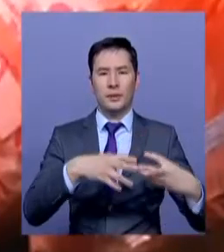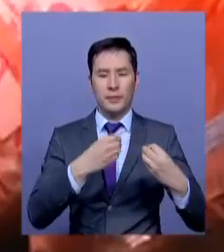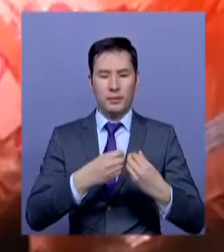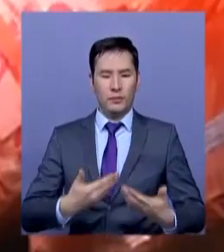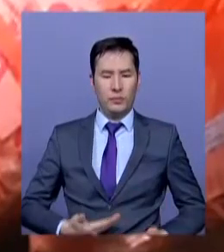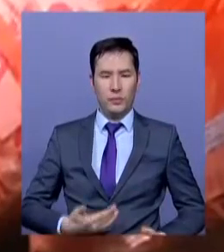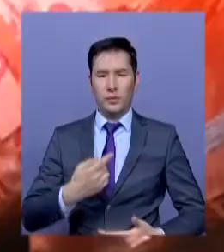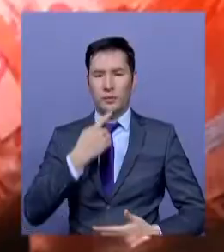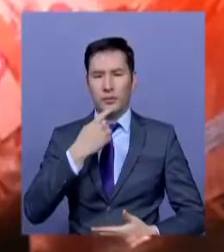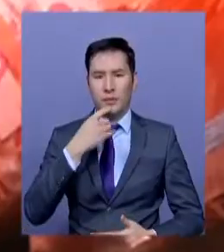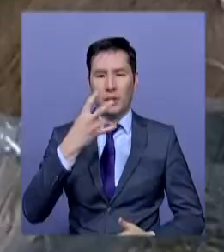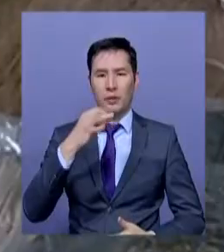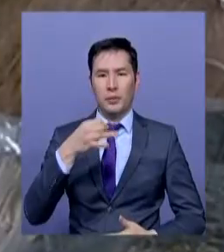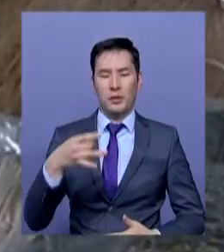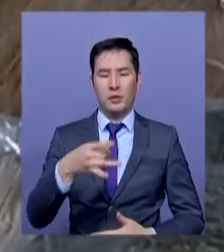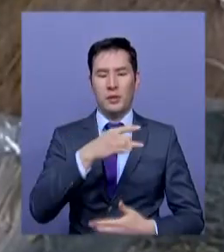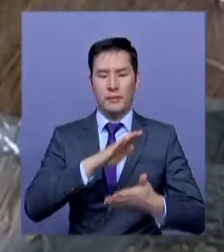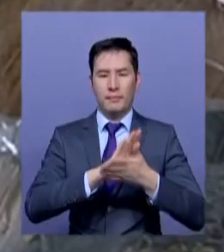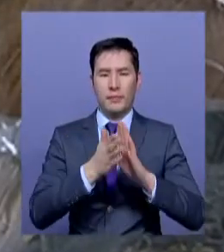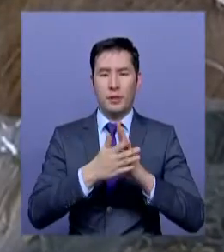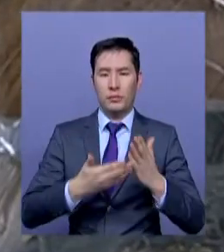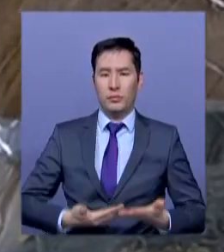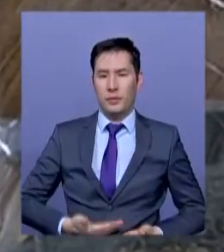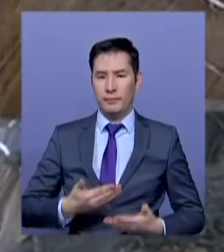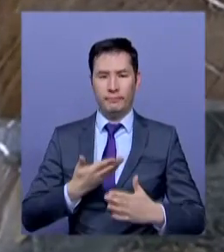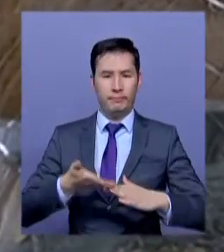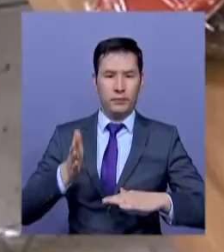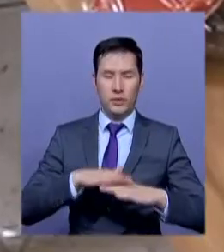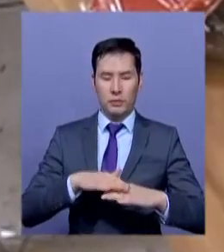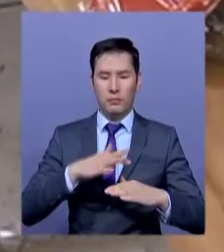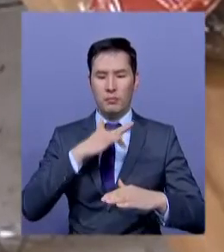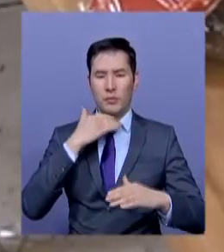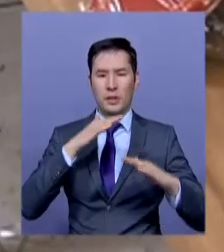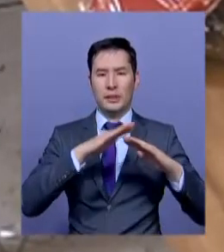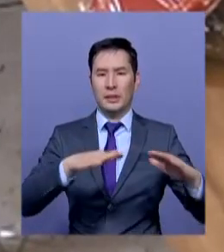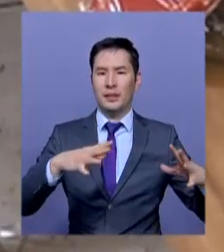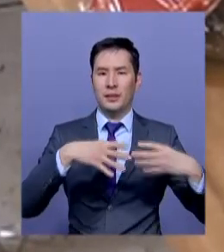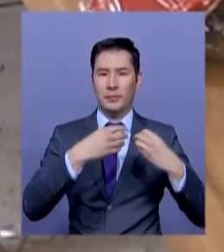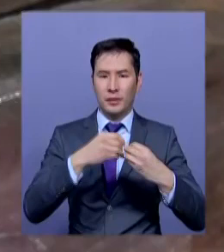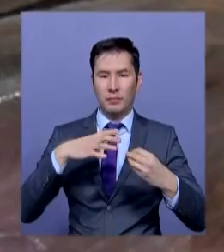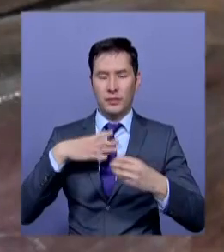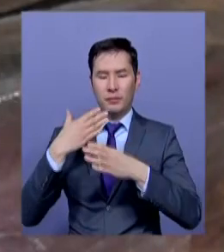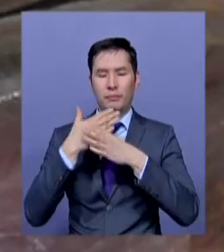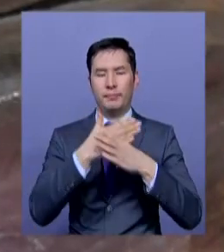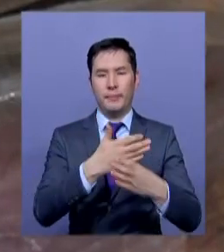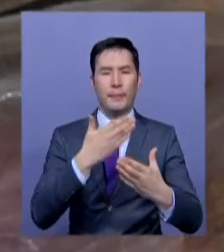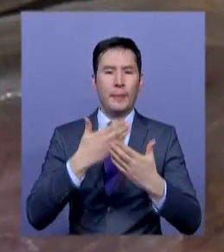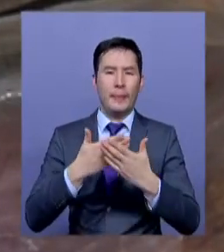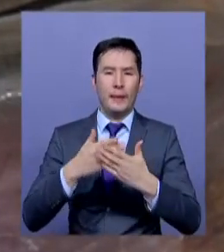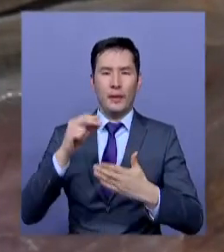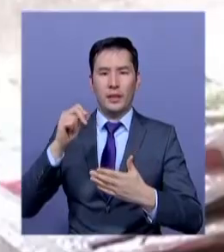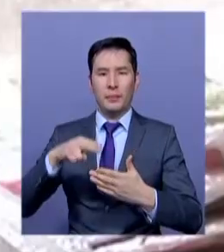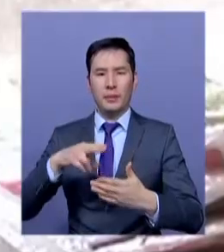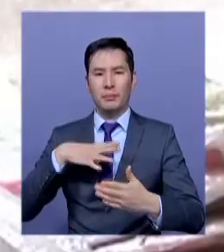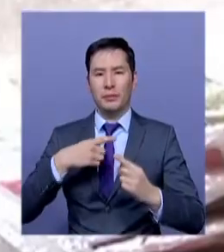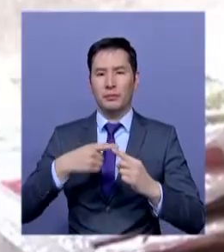Осы орайда Наурызбай ауданындағы жағдай төмен көпбалалы отбасыларға қолдау тұрақты түрде көрсетіліп келеді. Мәселен, төтенше жағдай